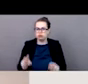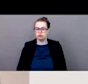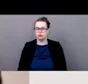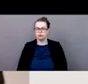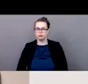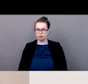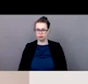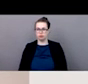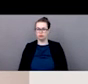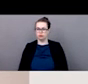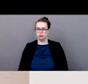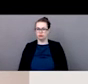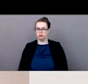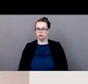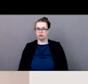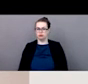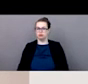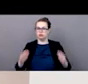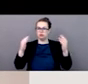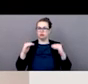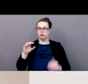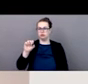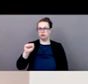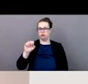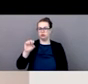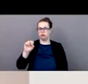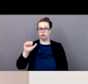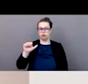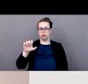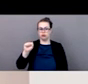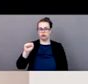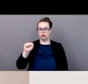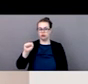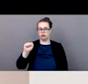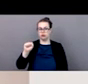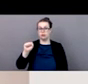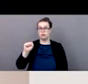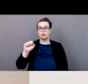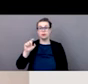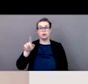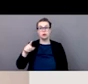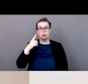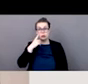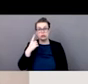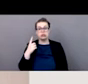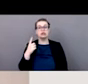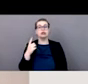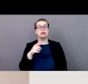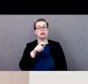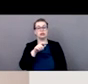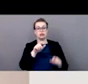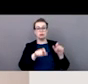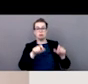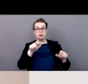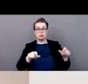de population une autre question aussi que nous avons eu de ce OAS nous avons un cas où par exemple certains par exemple n